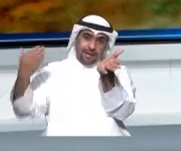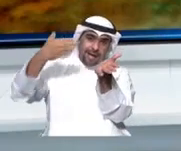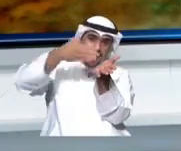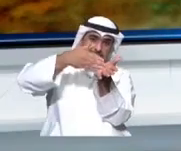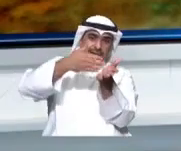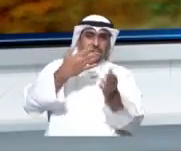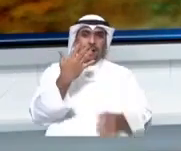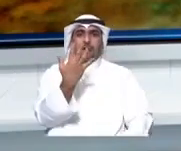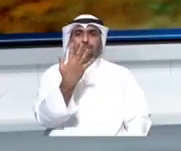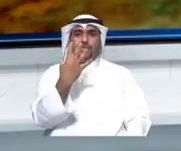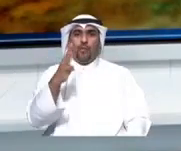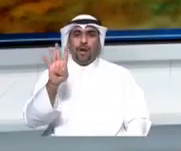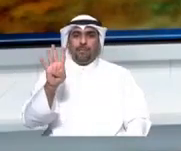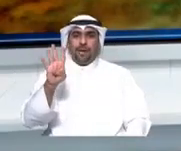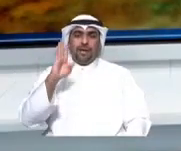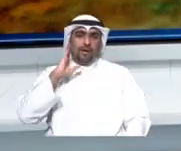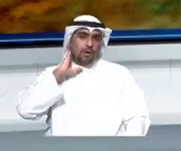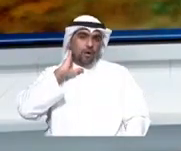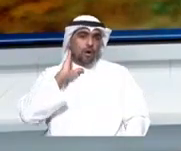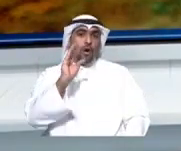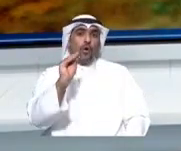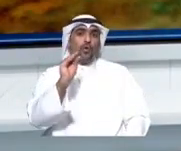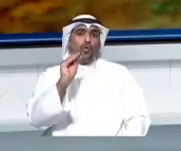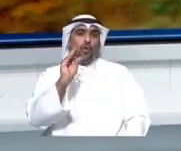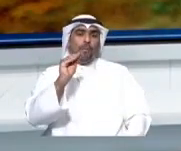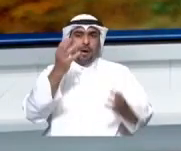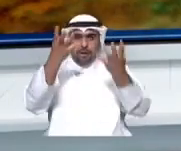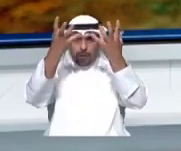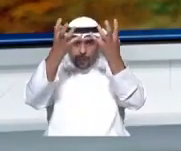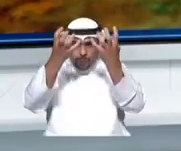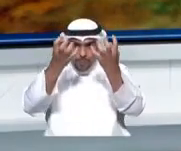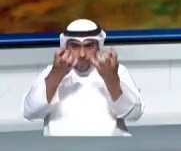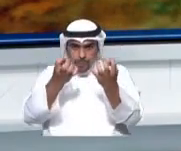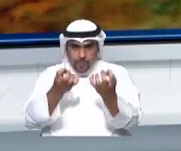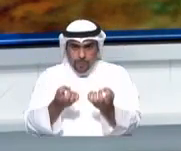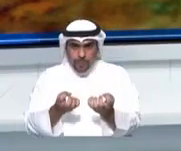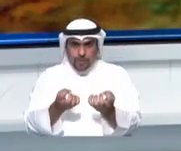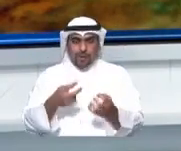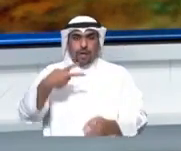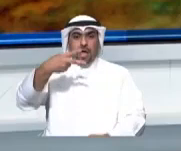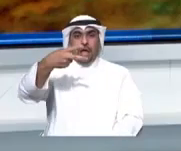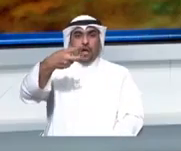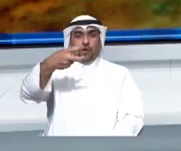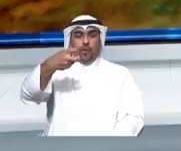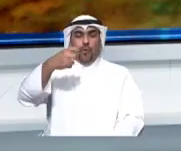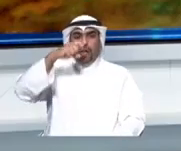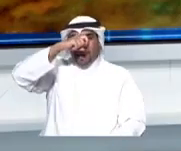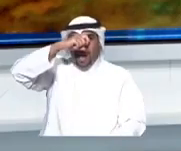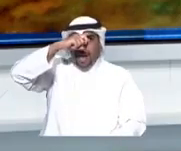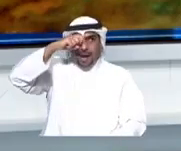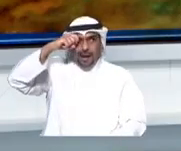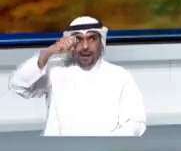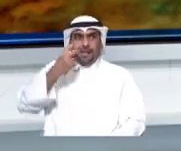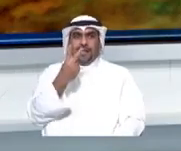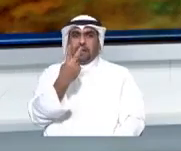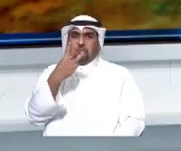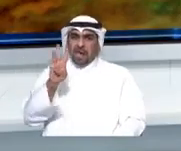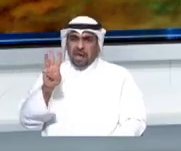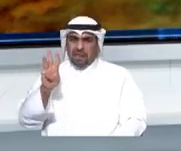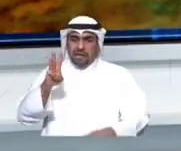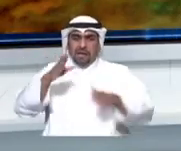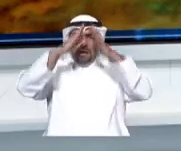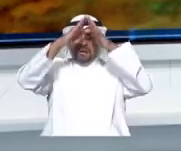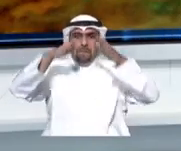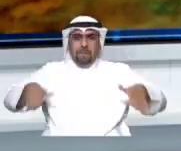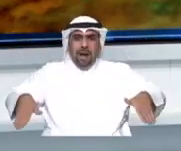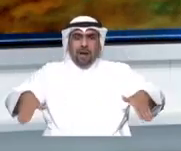راح تنخفض معها الرطوبة النسبية مثل ما ذكرنا، والحرارة الصغرى 34 في مدينة الكويت، 31 إلى 32 في المناطق الصحراوية،